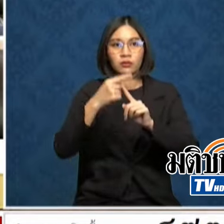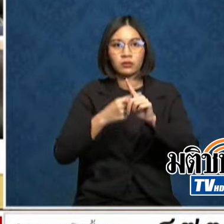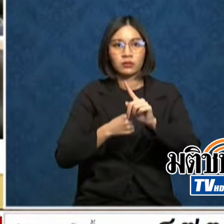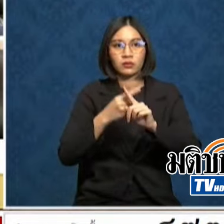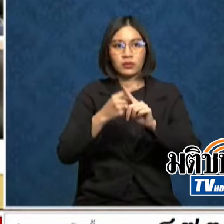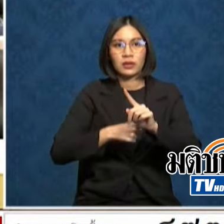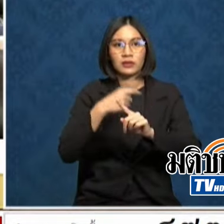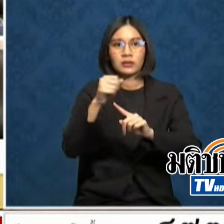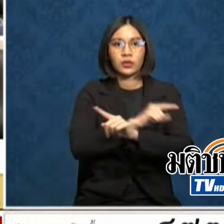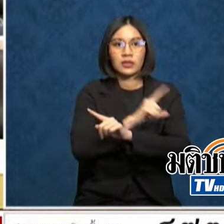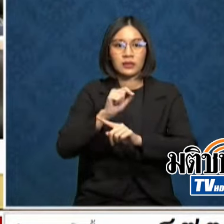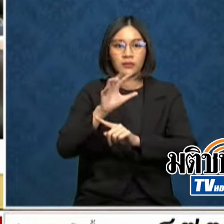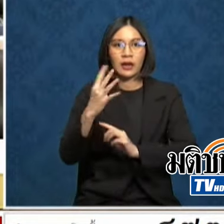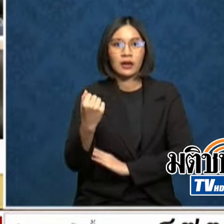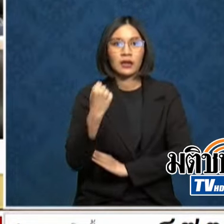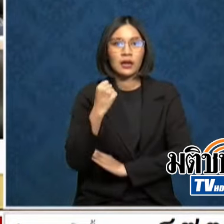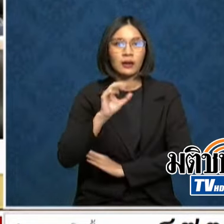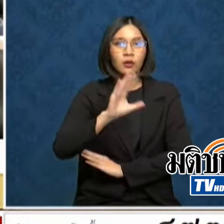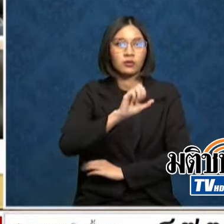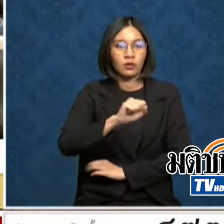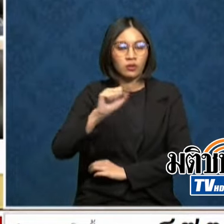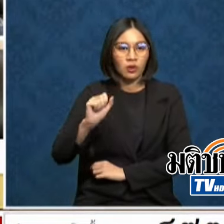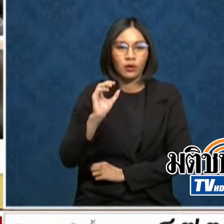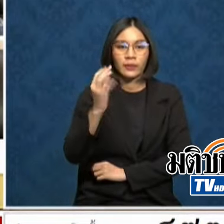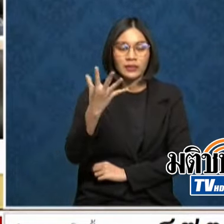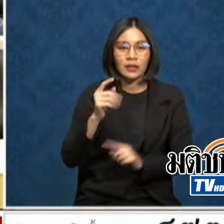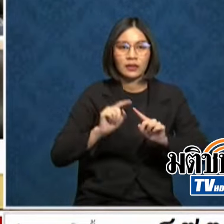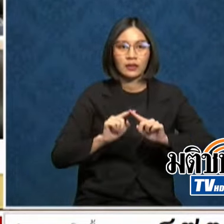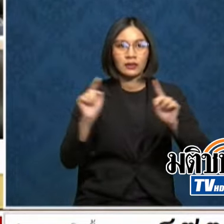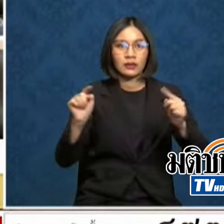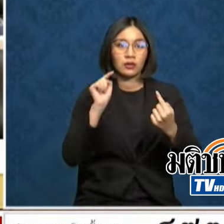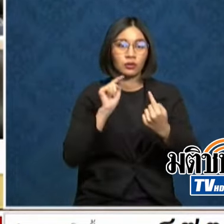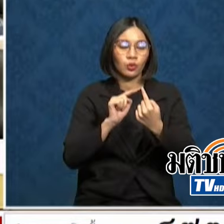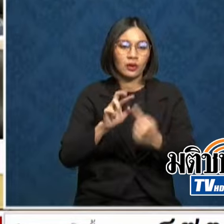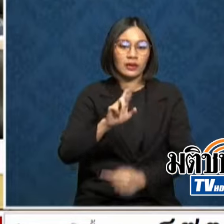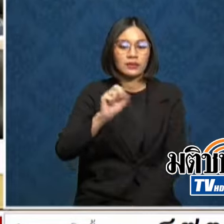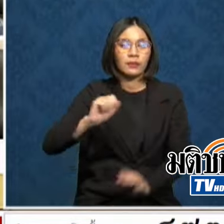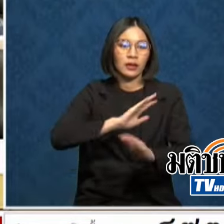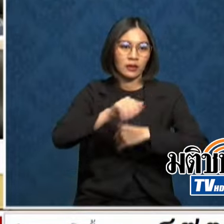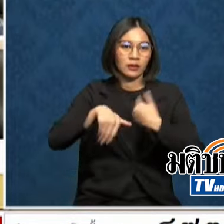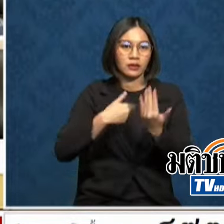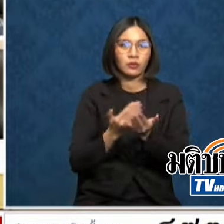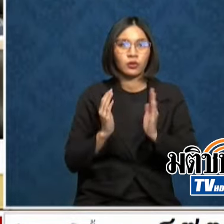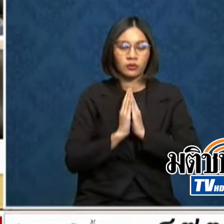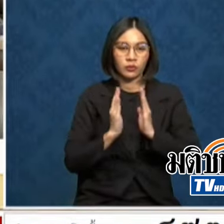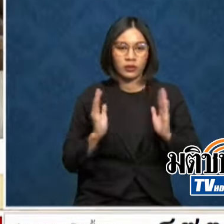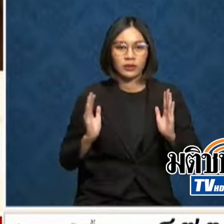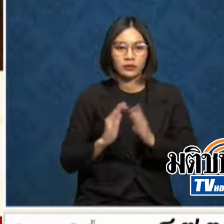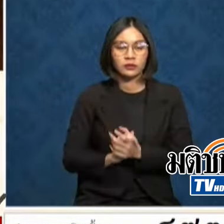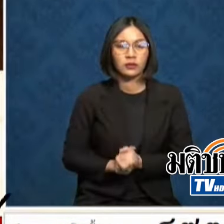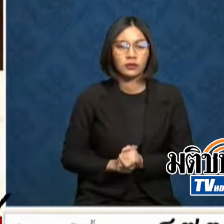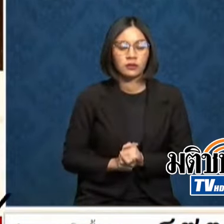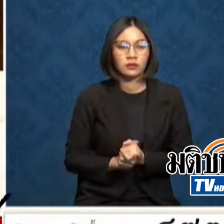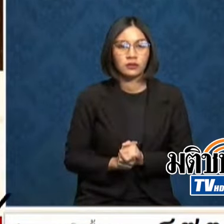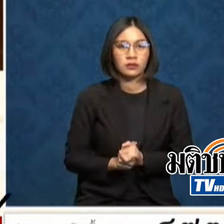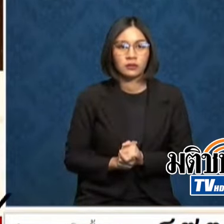ก็เรื่องนี้ไม่ใช่เป็นอำนาจของสภาผู้แทนราษฎรท่านเดียวแต่เป็นเรื่องของสภาทั้งสภาครับขอบคุณครับ ครับขอบพระคุณครับน